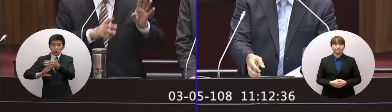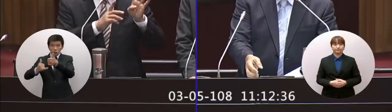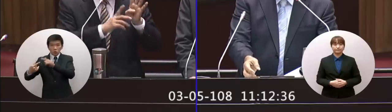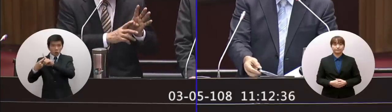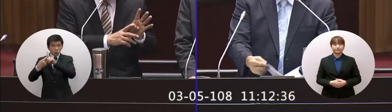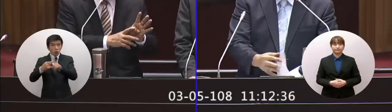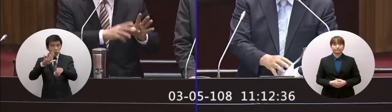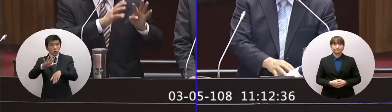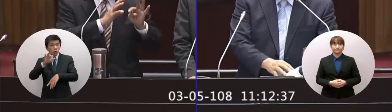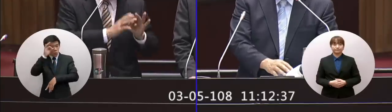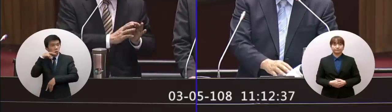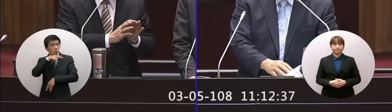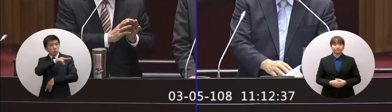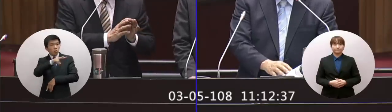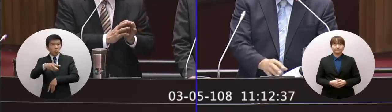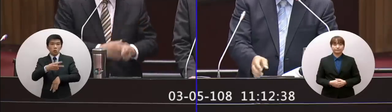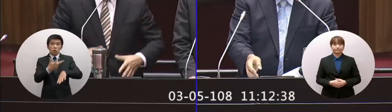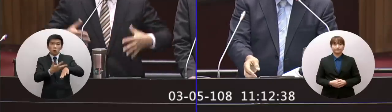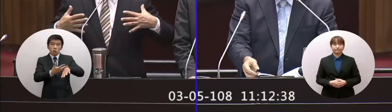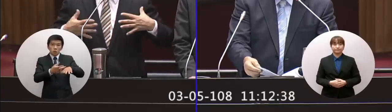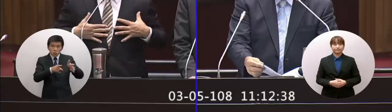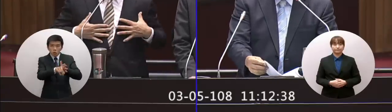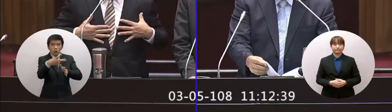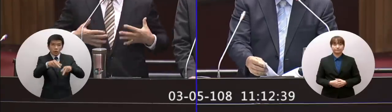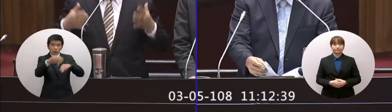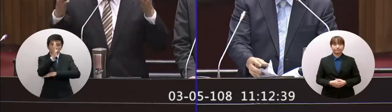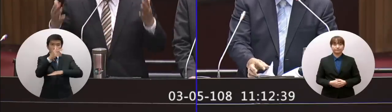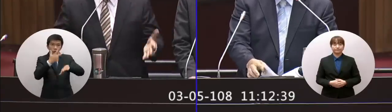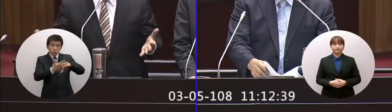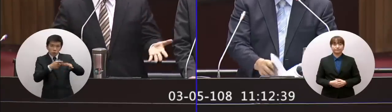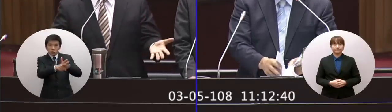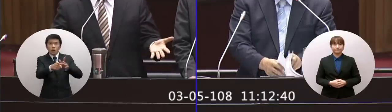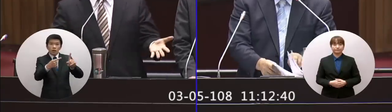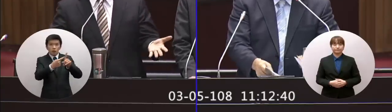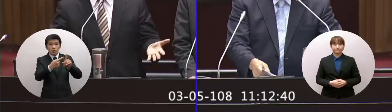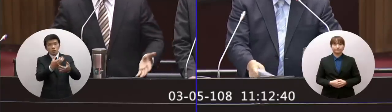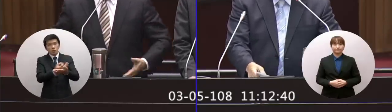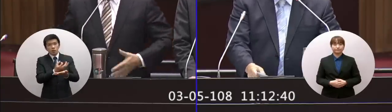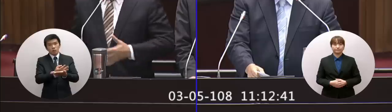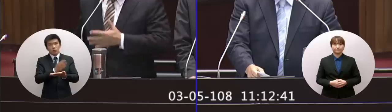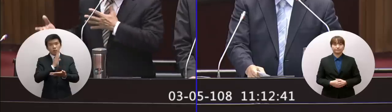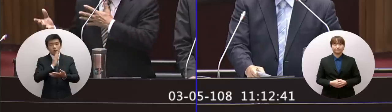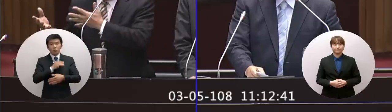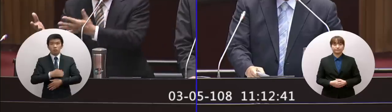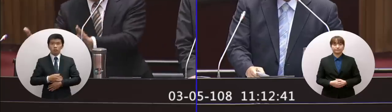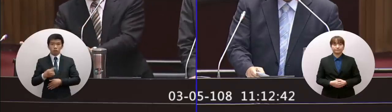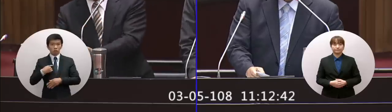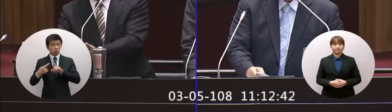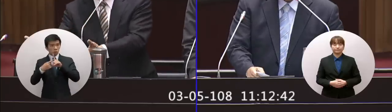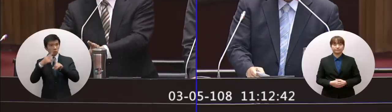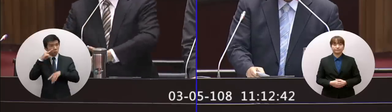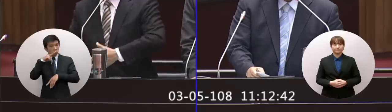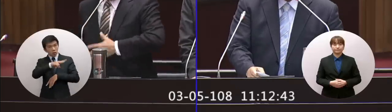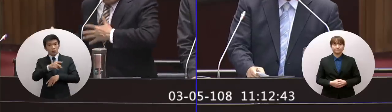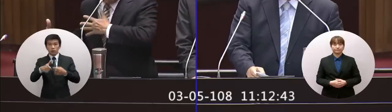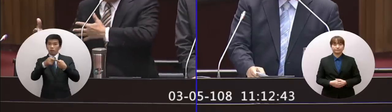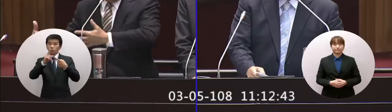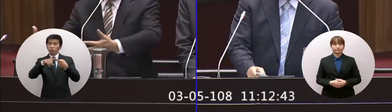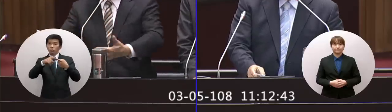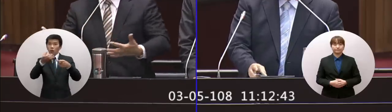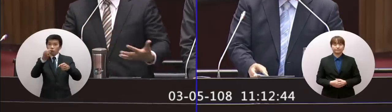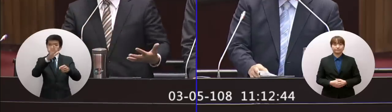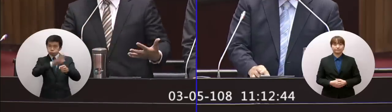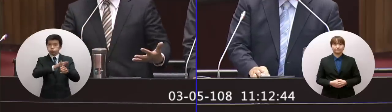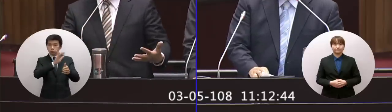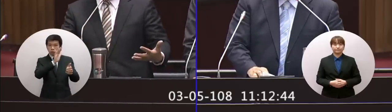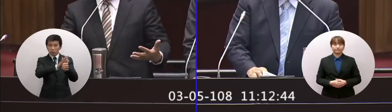没有这种行政人才、经营人才，所以我当场就宣示，不但要给予经费来